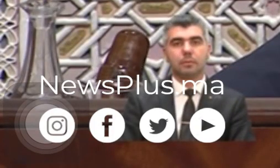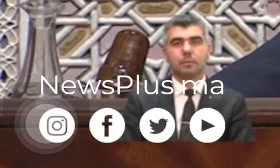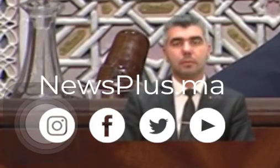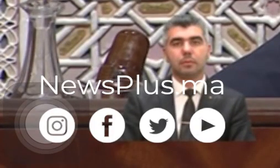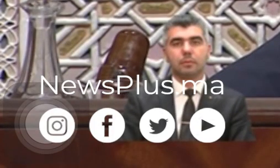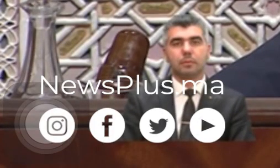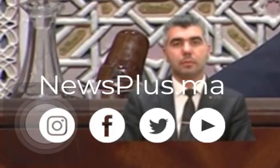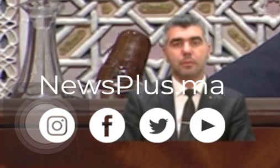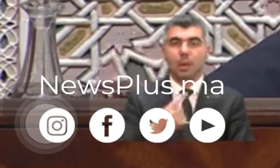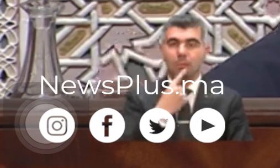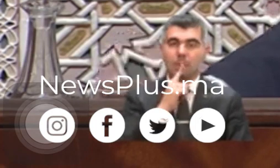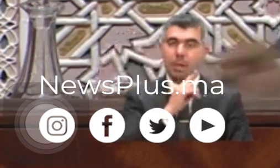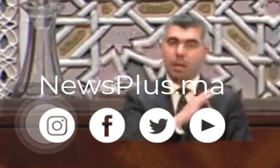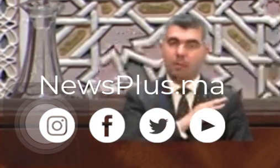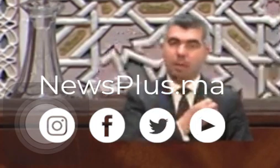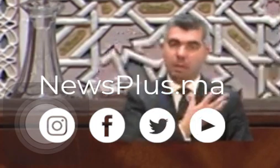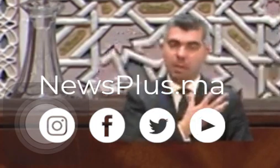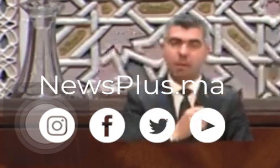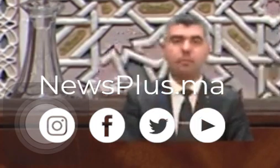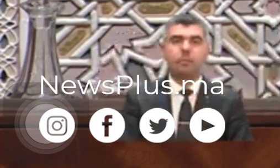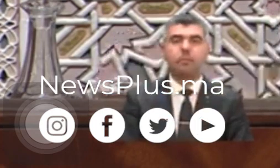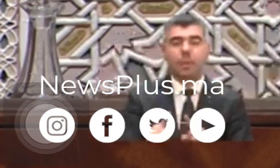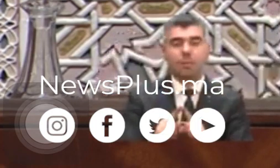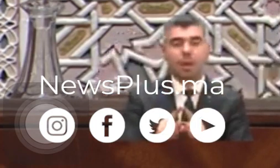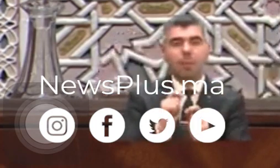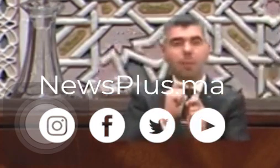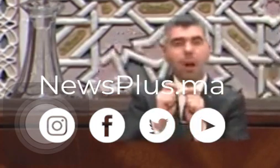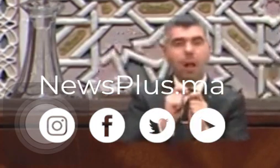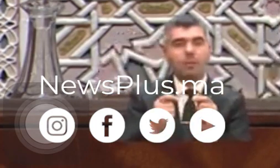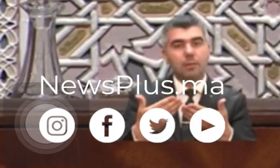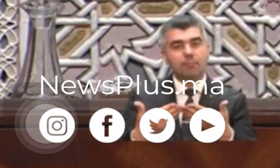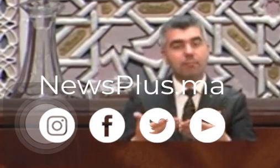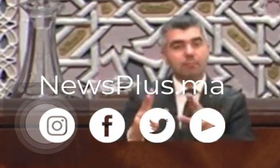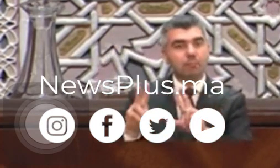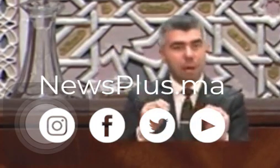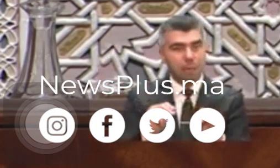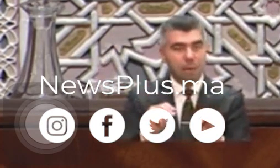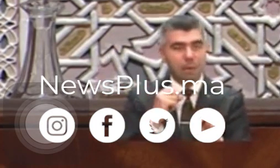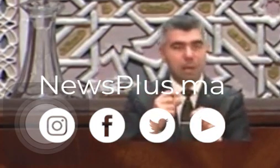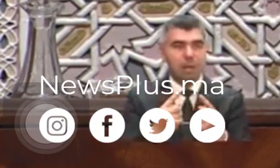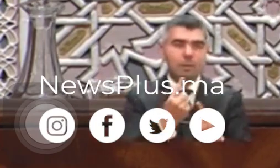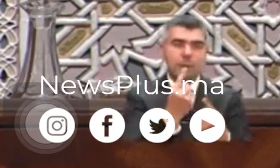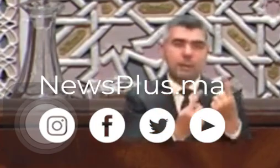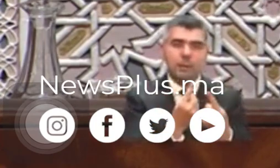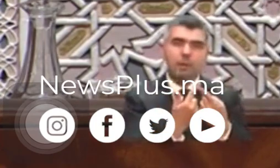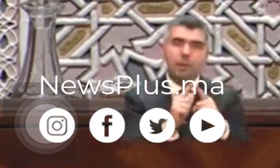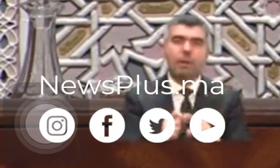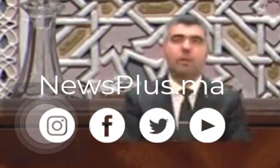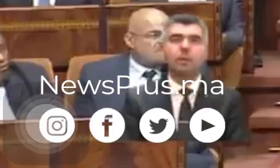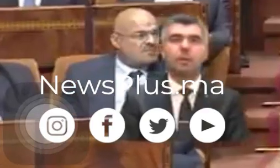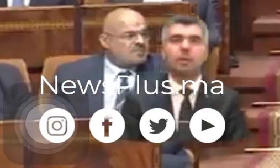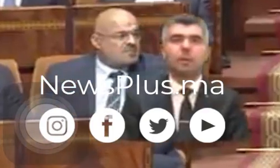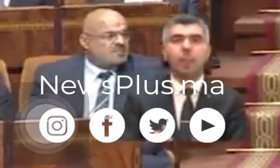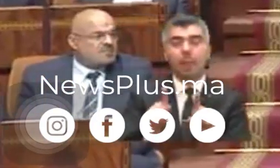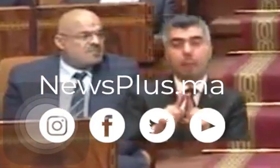بسم الله الرحمن الرحيم. سيد الرئيس، اولا ملي كيكون نقاش بحال هذا النوع ولا بد يكون اختلاف وجهات النظر، وملي كيكون اختلاف